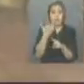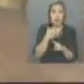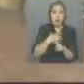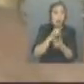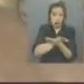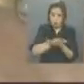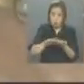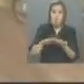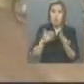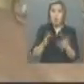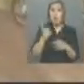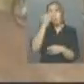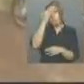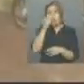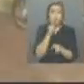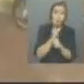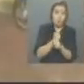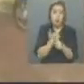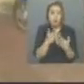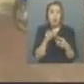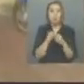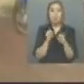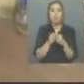งนี้จึงทำให้เกิดอุบัติเหตุขึ้น